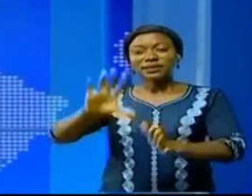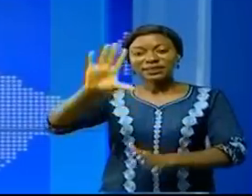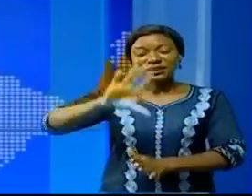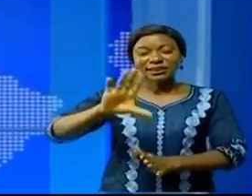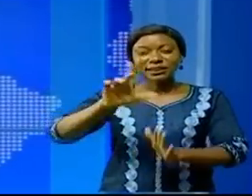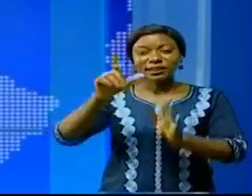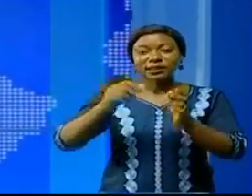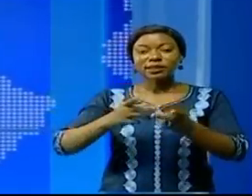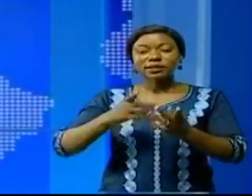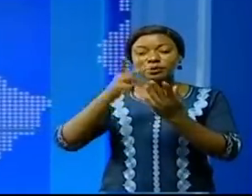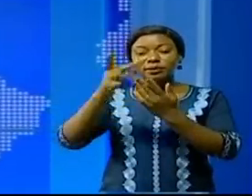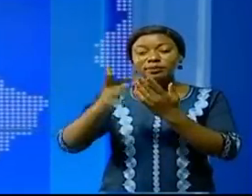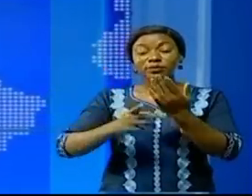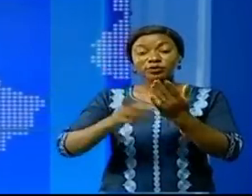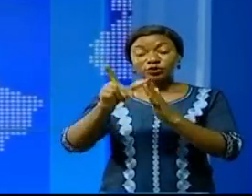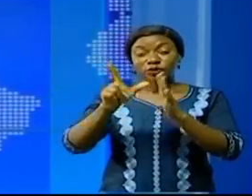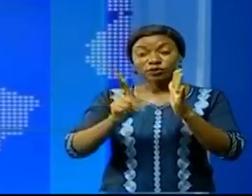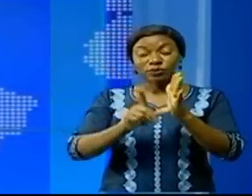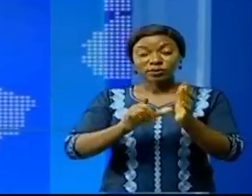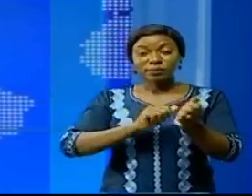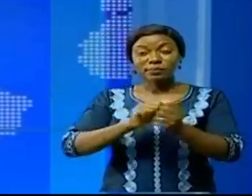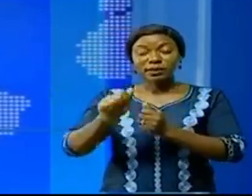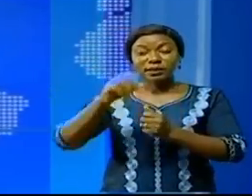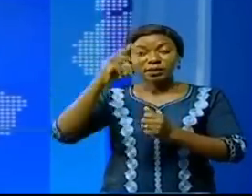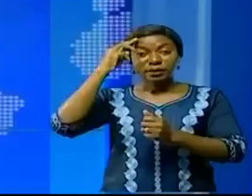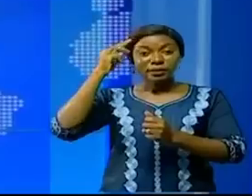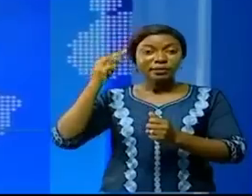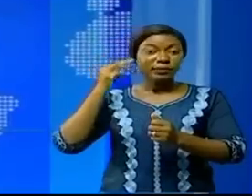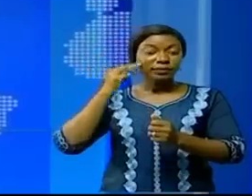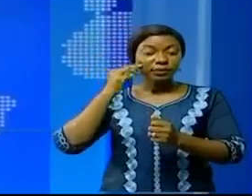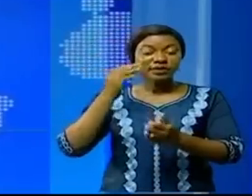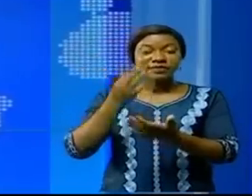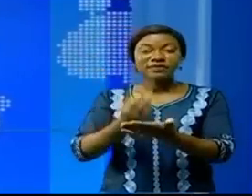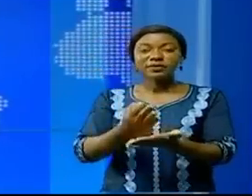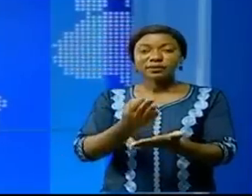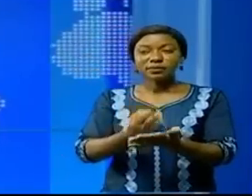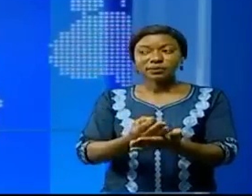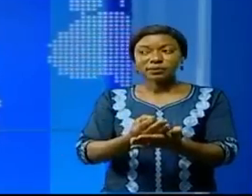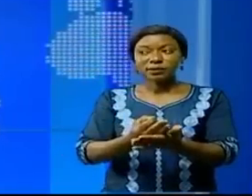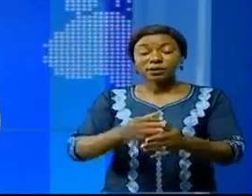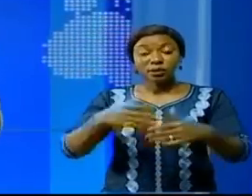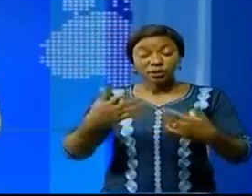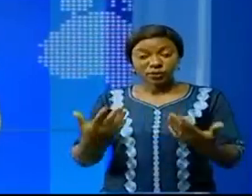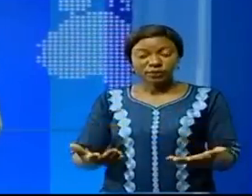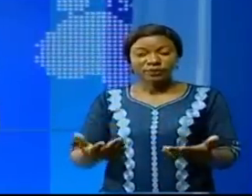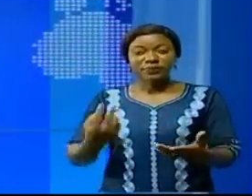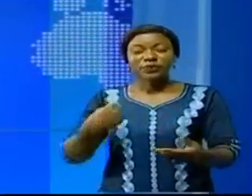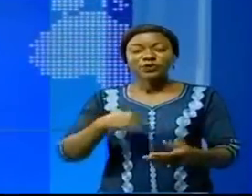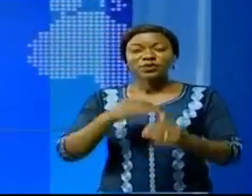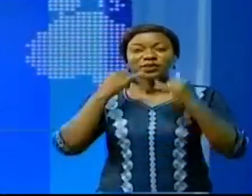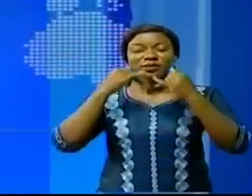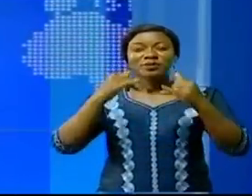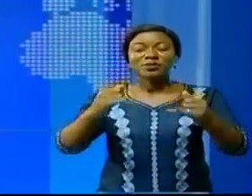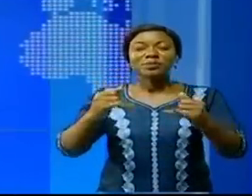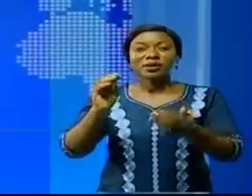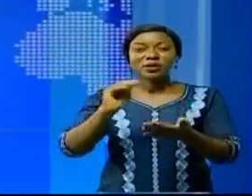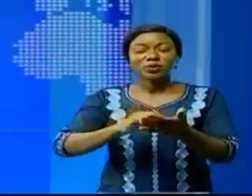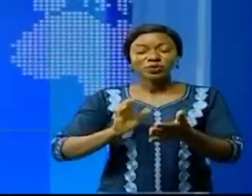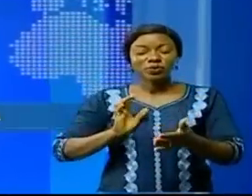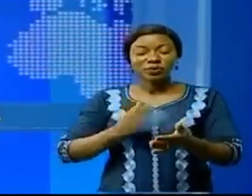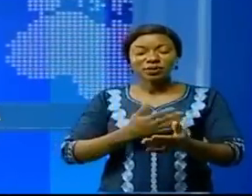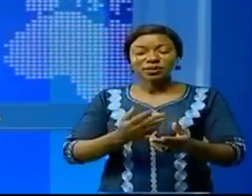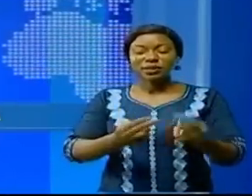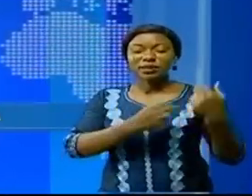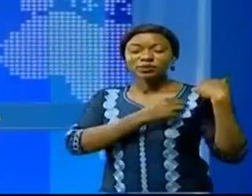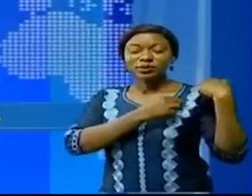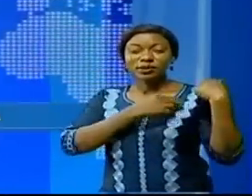5 projets de loi par le ministre de Finances. Qu'à cela ne tienne, vous informer, c'est notre